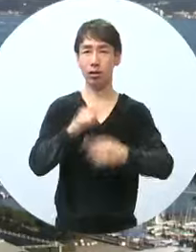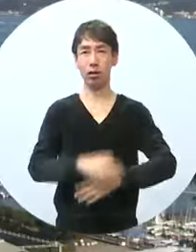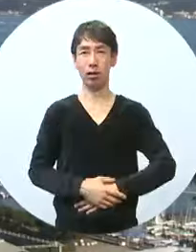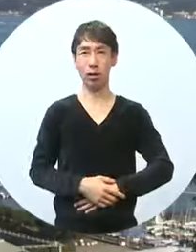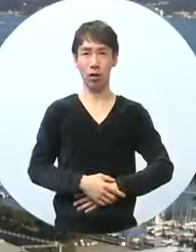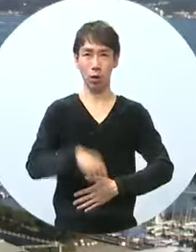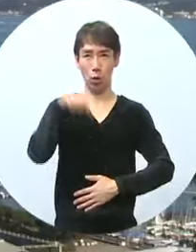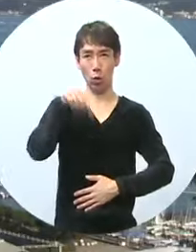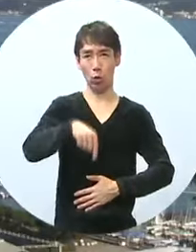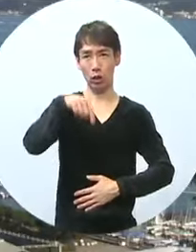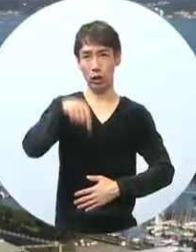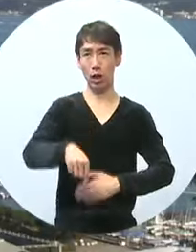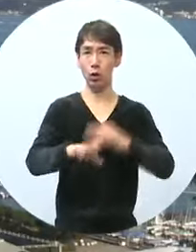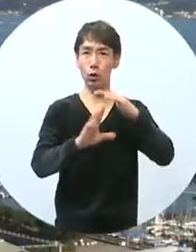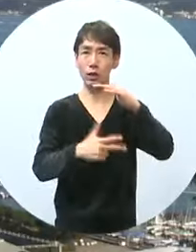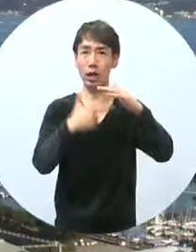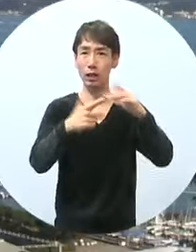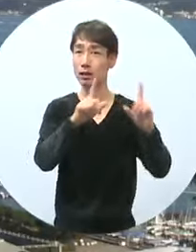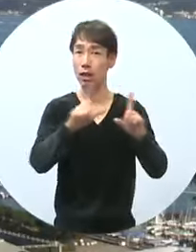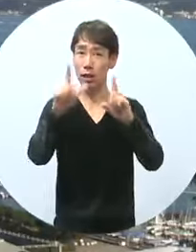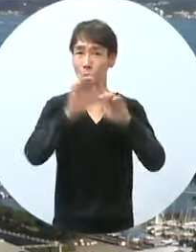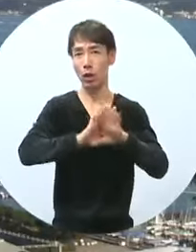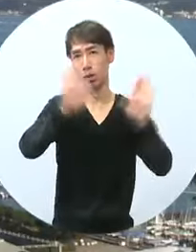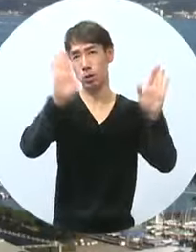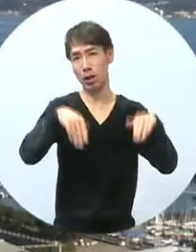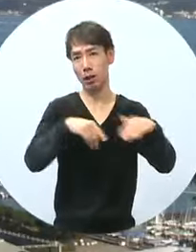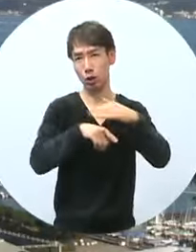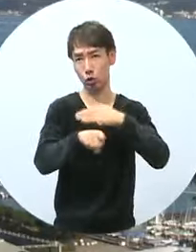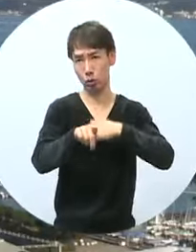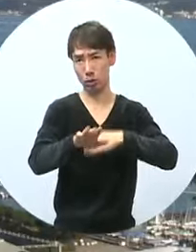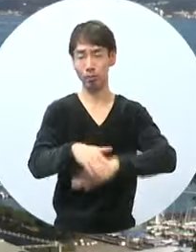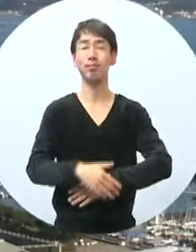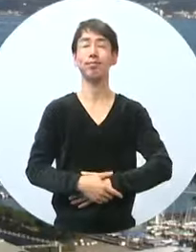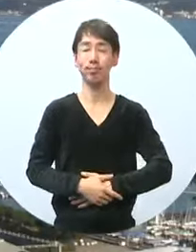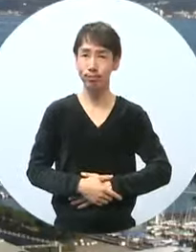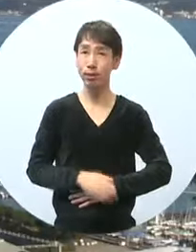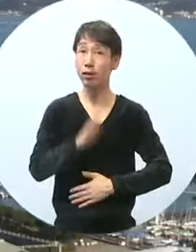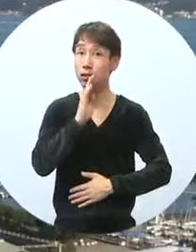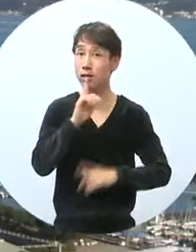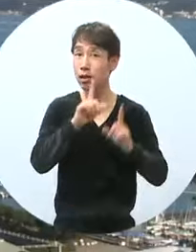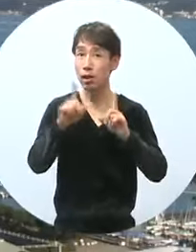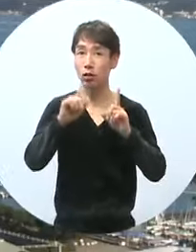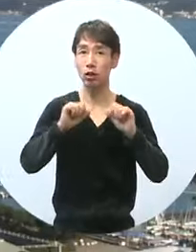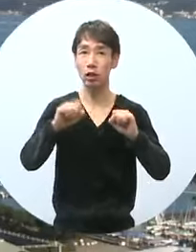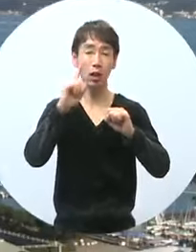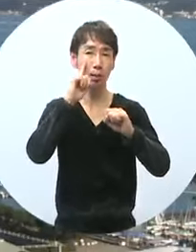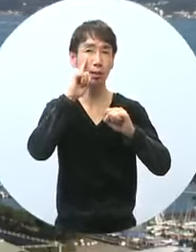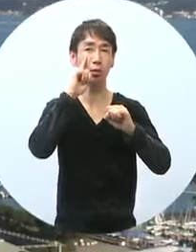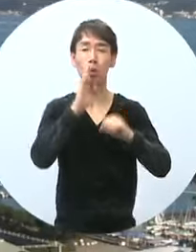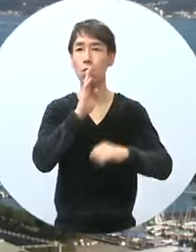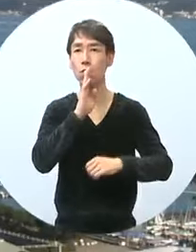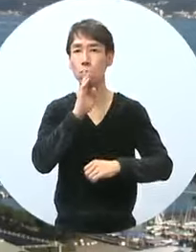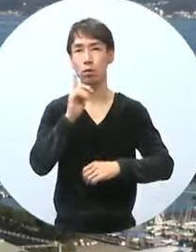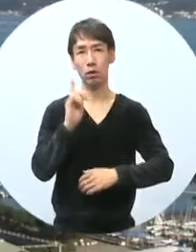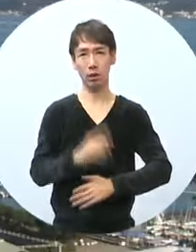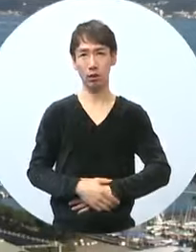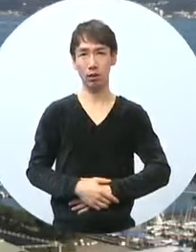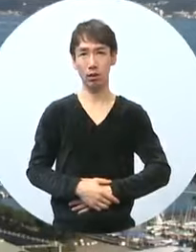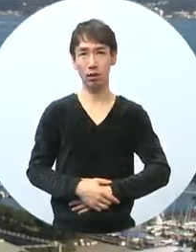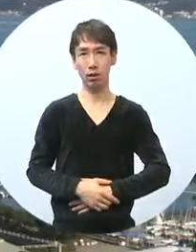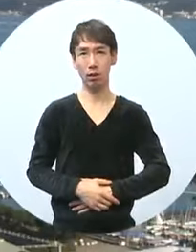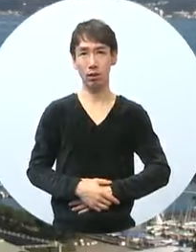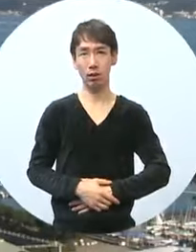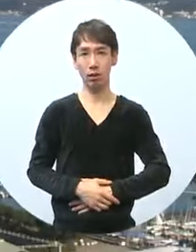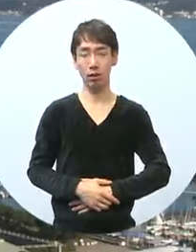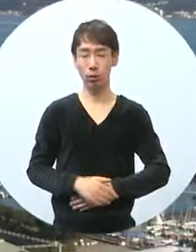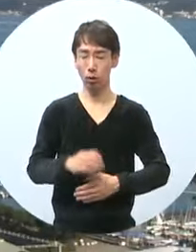こちらの藤沢に住むことになりました。で、実際住んでみるとですね、本当にこの素